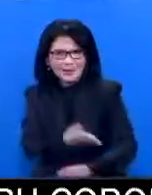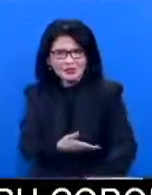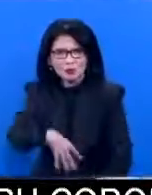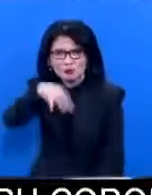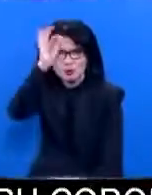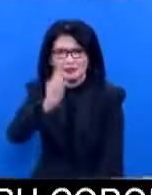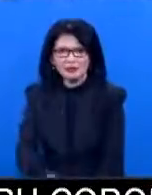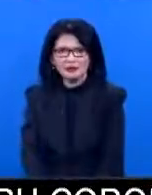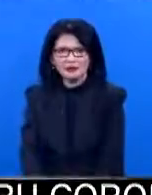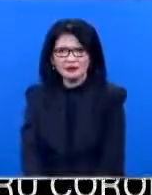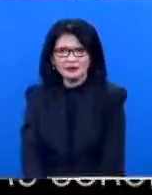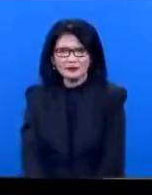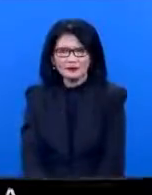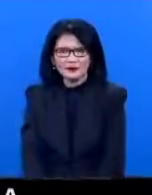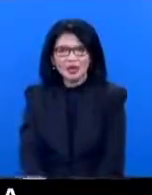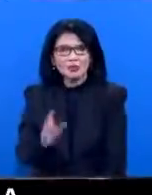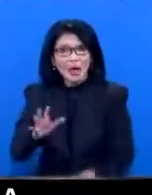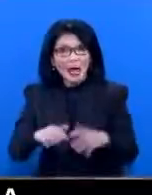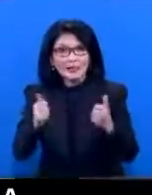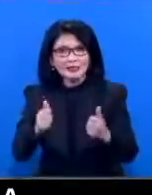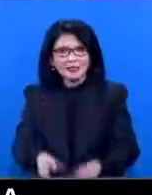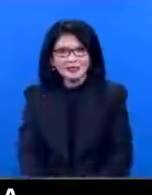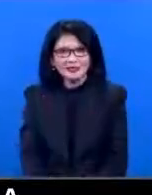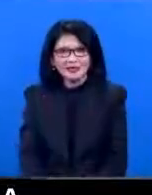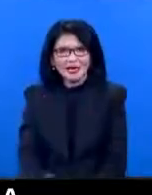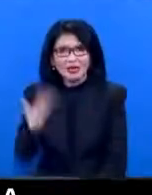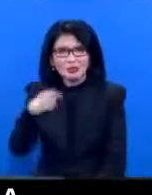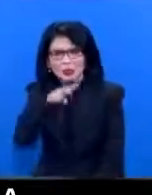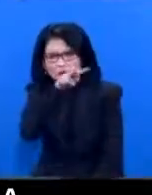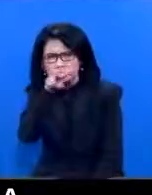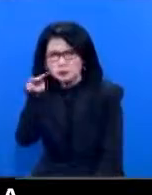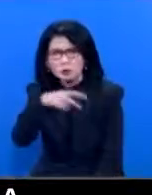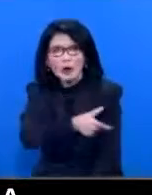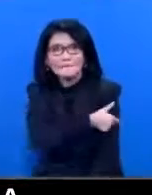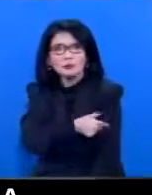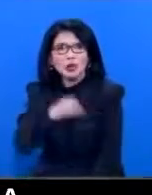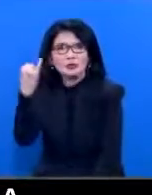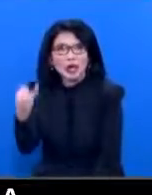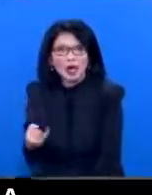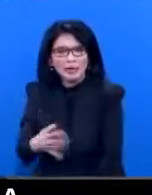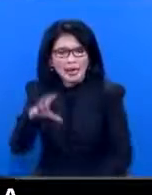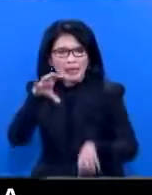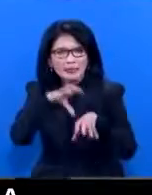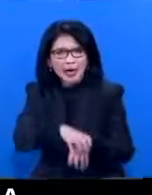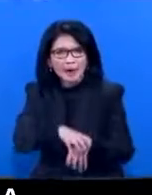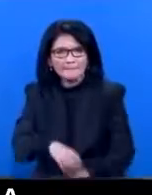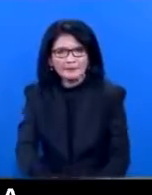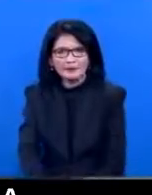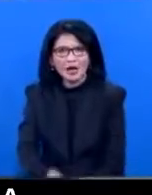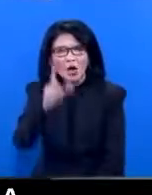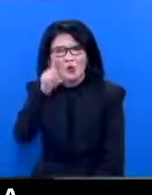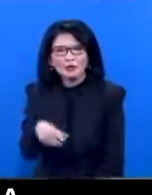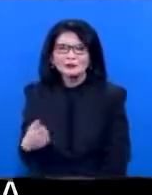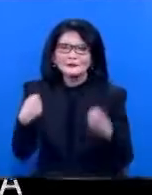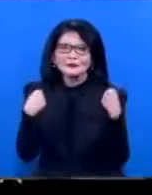Menteng, Aibtu Dwi Handoyo, membuahkan hasil. Setelah melakukan pengintaian, petugas akhirnya meringkus terduga pelaku saat asik nongkrong